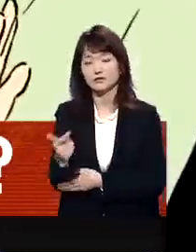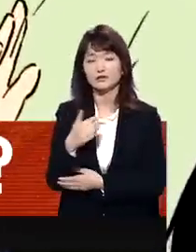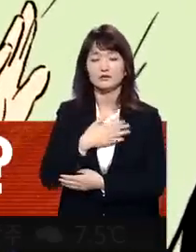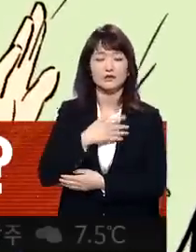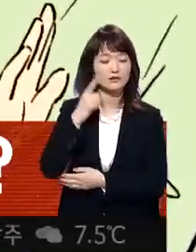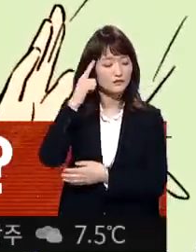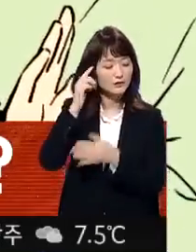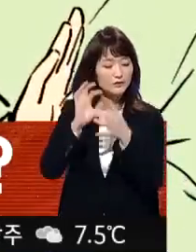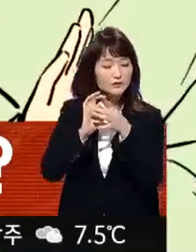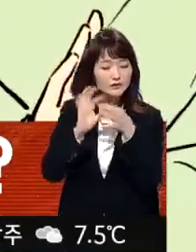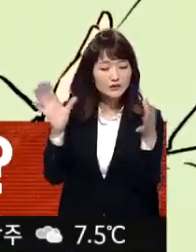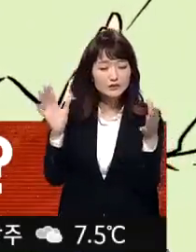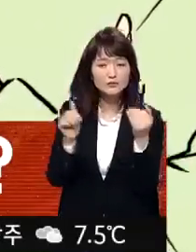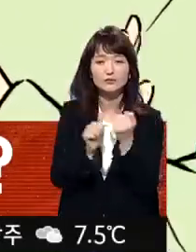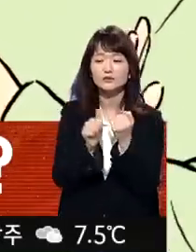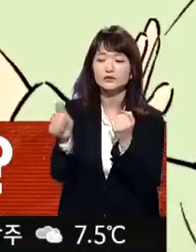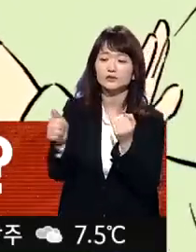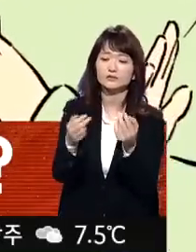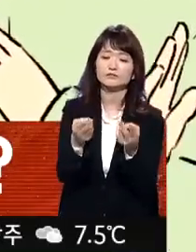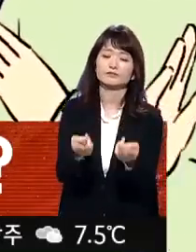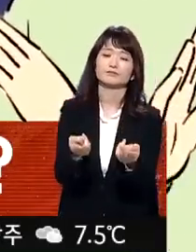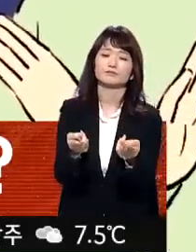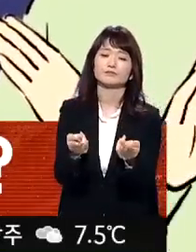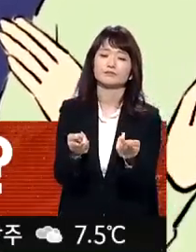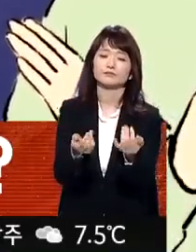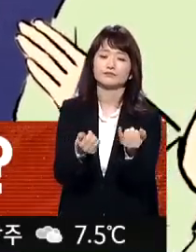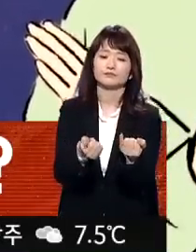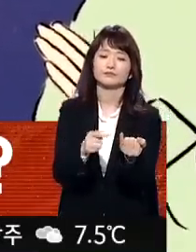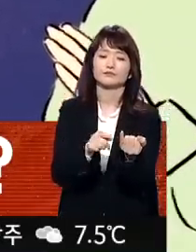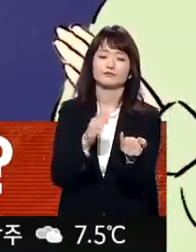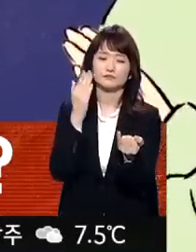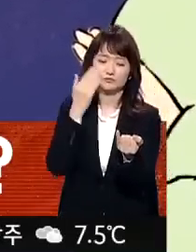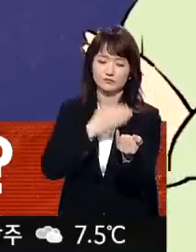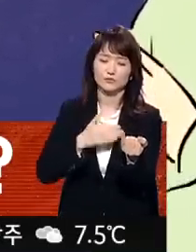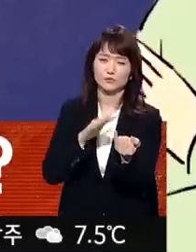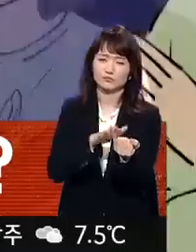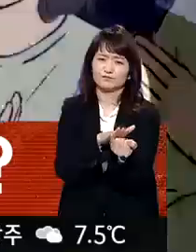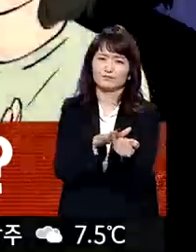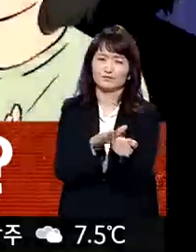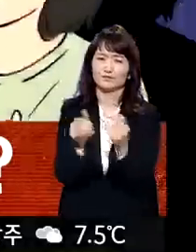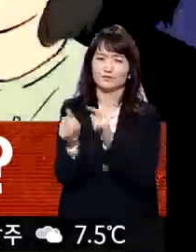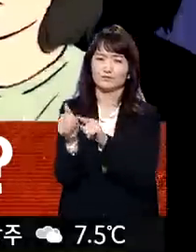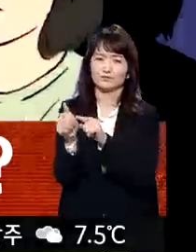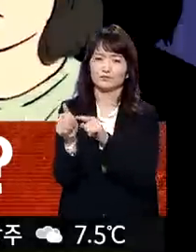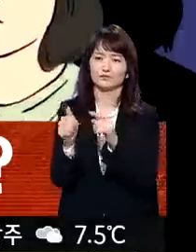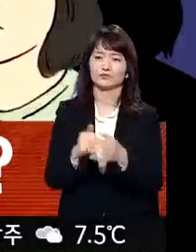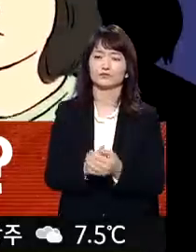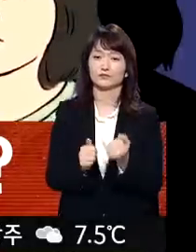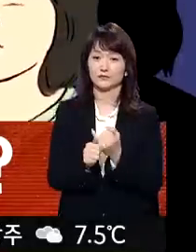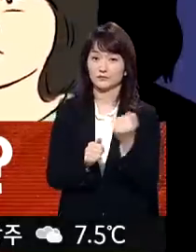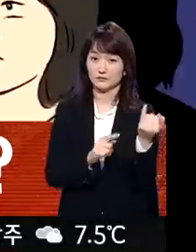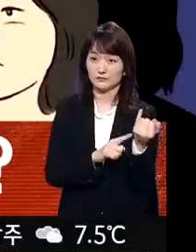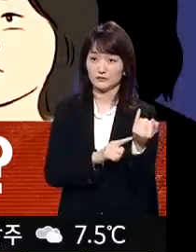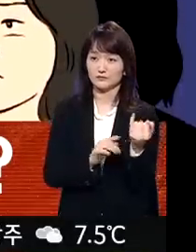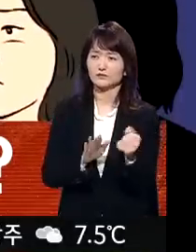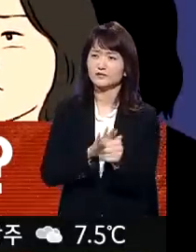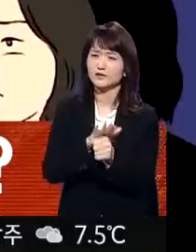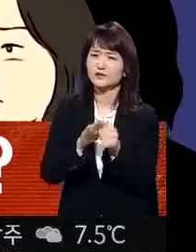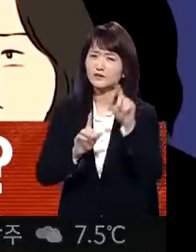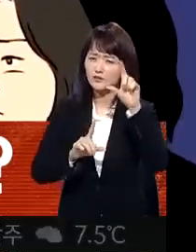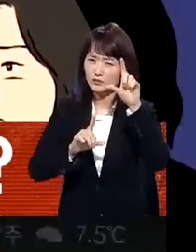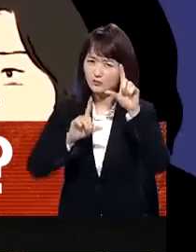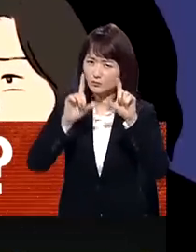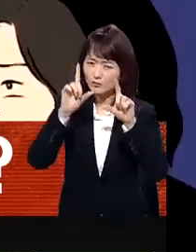의사와 관계없이 남성이 자는 과정 속에서 스킨십을 하는 거기 때문에 이거는 남성이 이 부인에게 애정의 표시를 하는 게